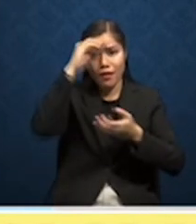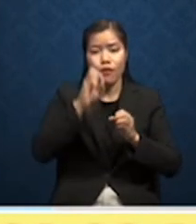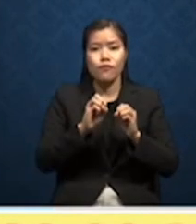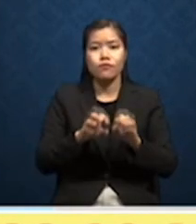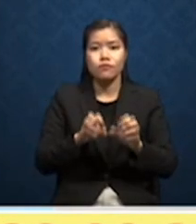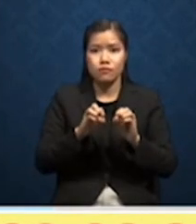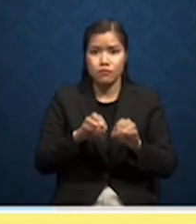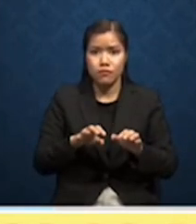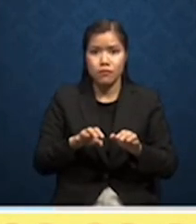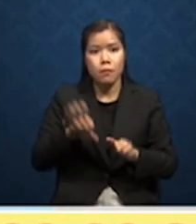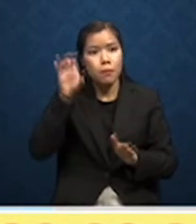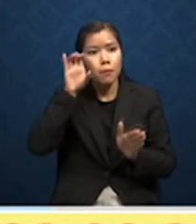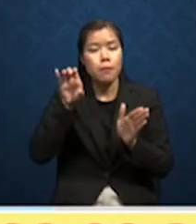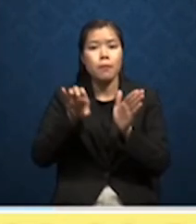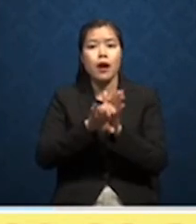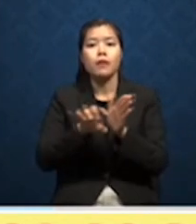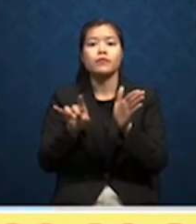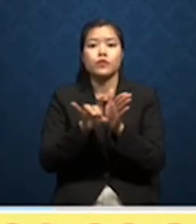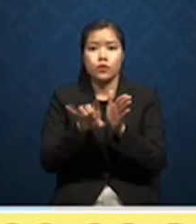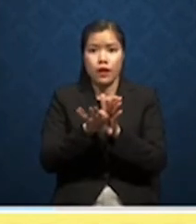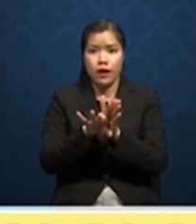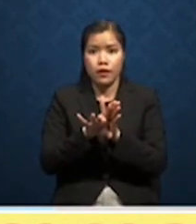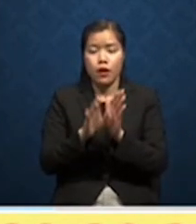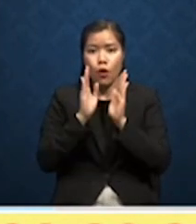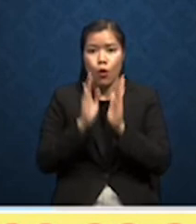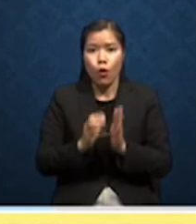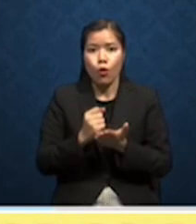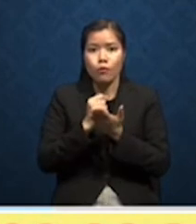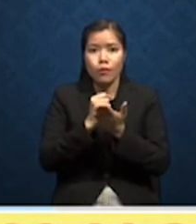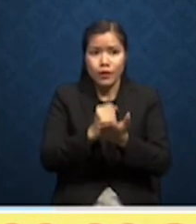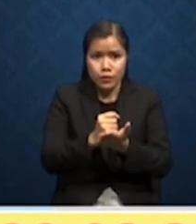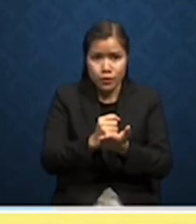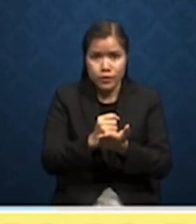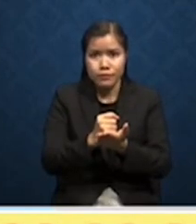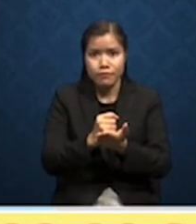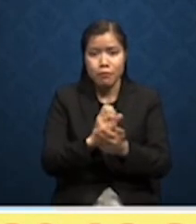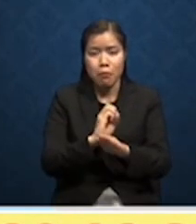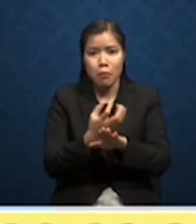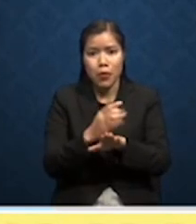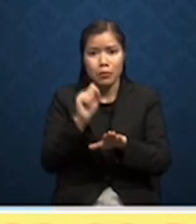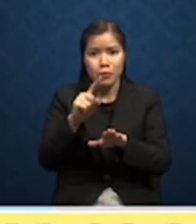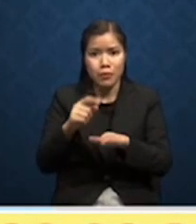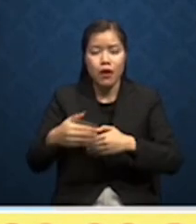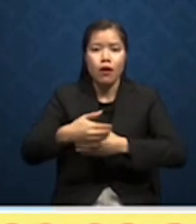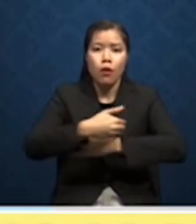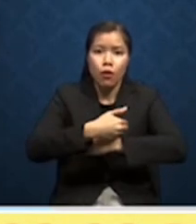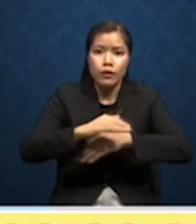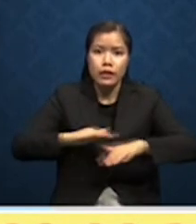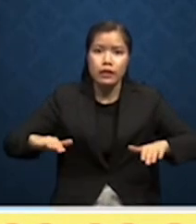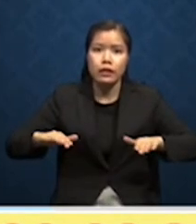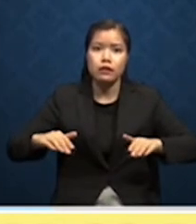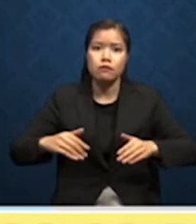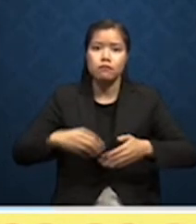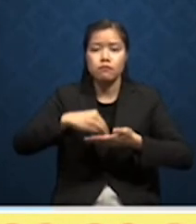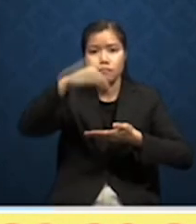ภาพสุดท้ายที่กู้ภัยไปเห็นคือท่านกอดกันและนักเรียนอยู่ตรงกลาง